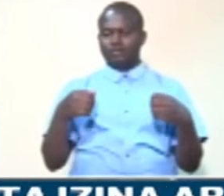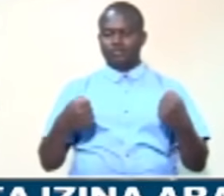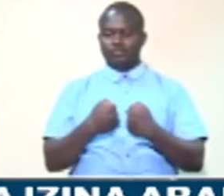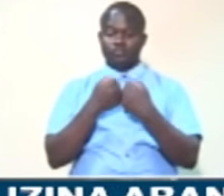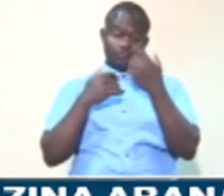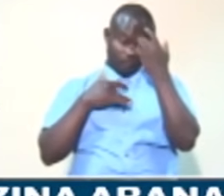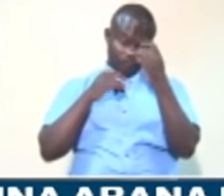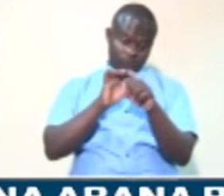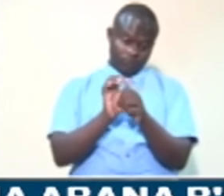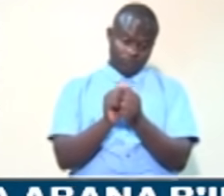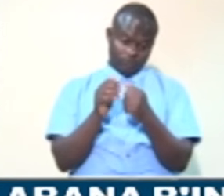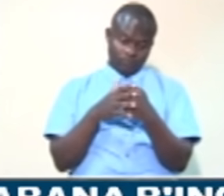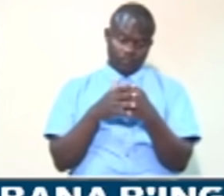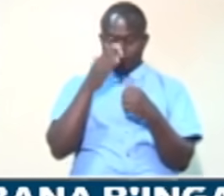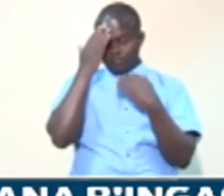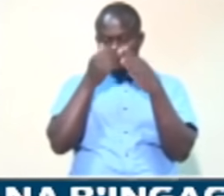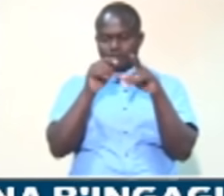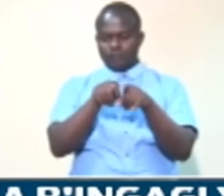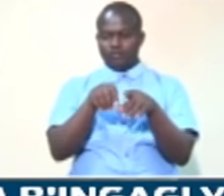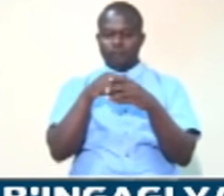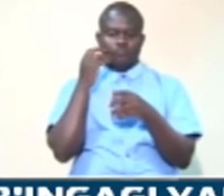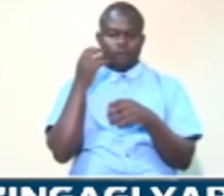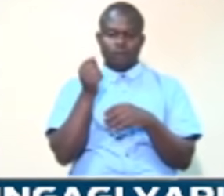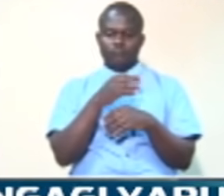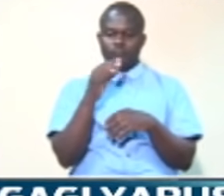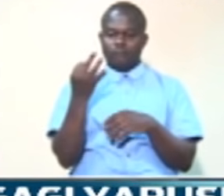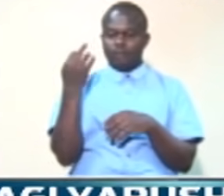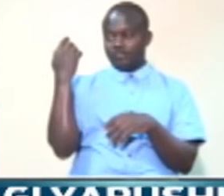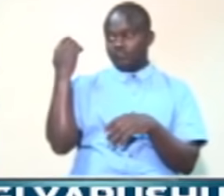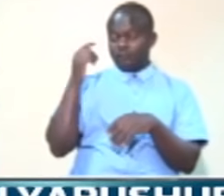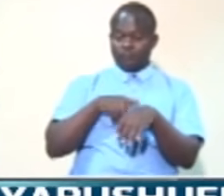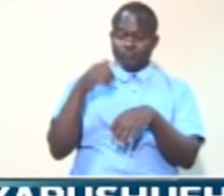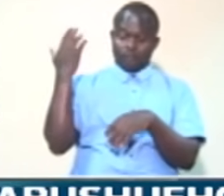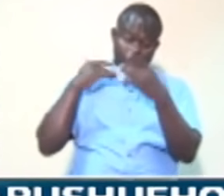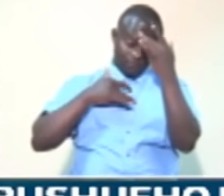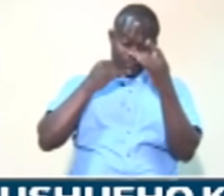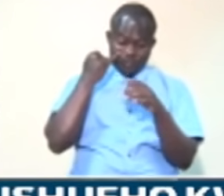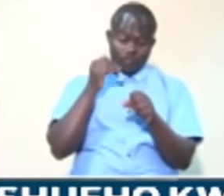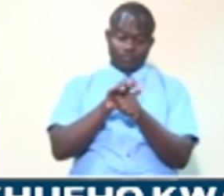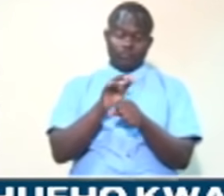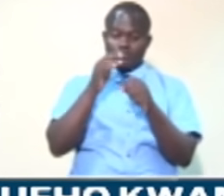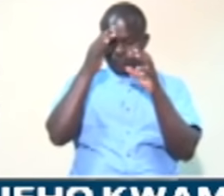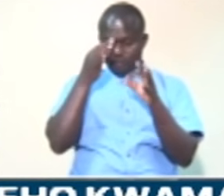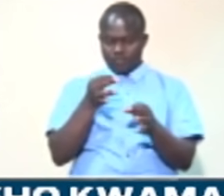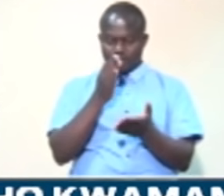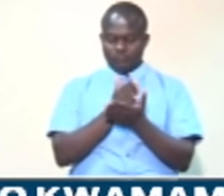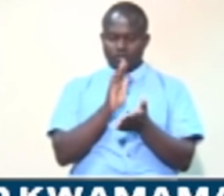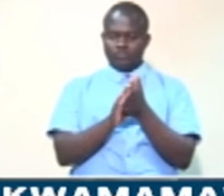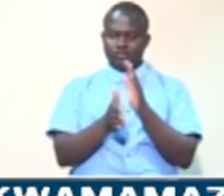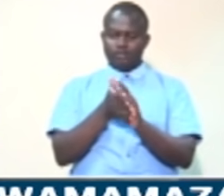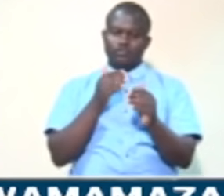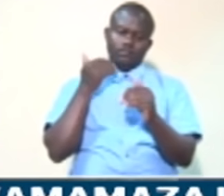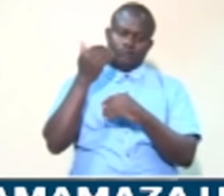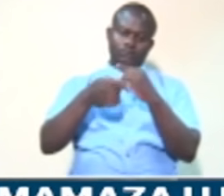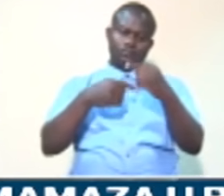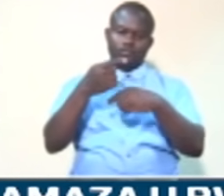COVID. Kuko nko mu kwa gatatu ubwikorezi cyari gikaze cyane, twahisemo guhagarika ibikorwa burundu, nyuma dukomeza